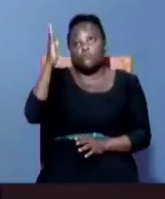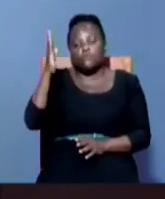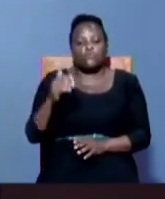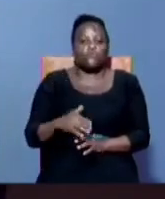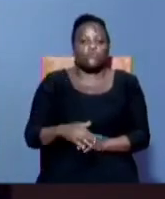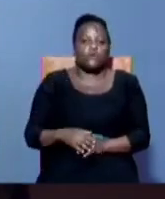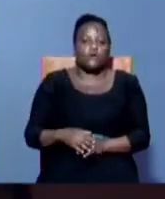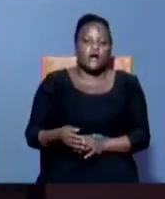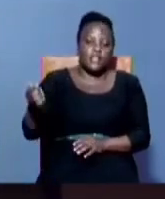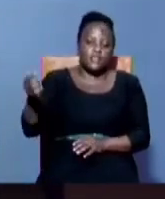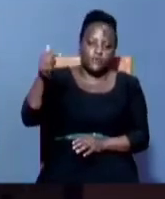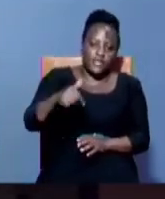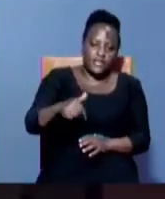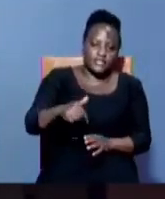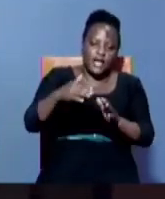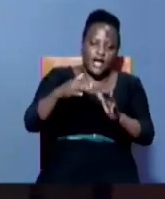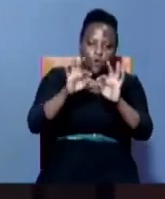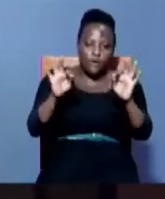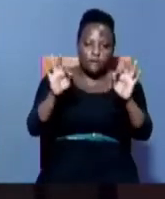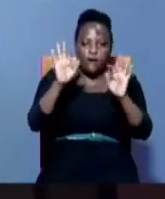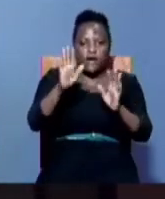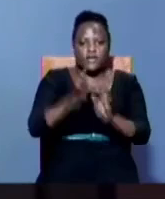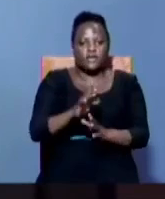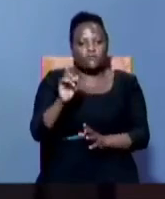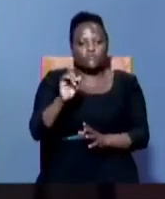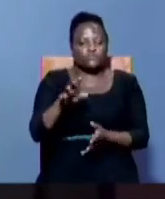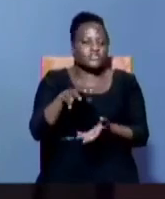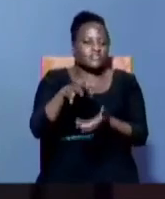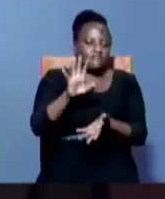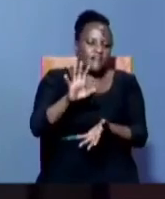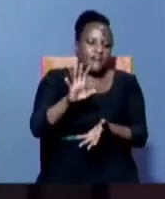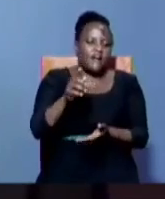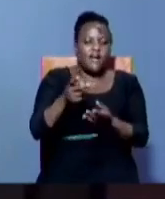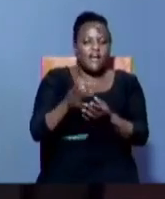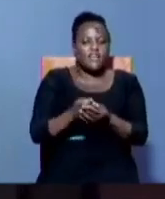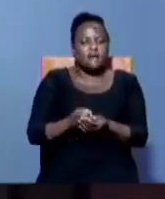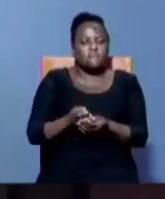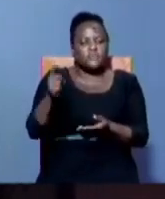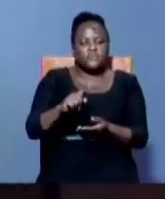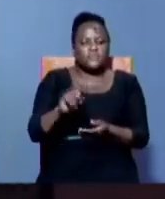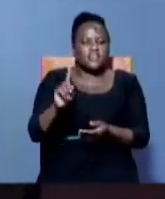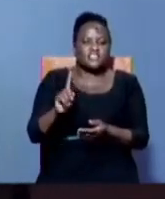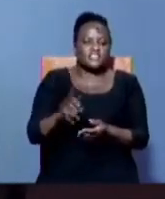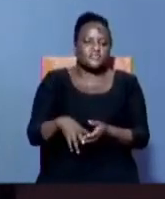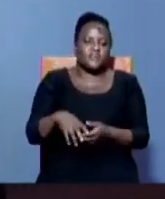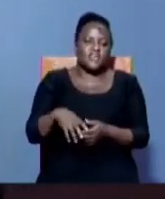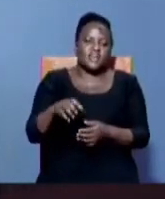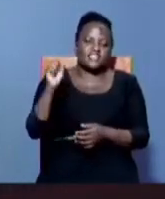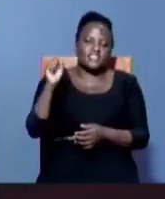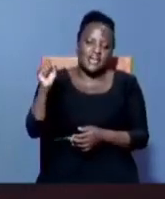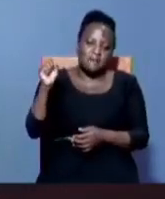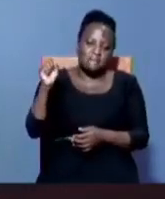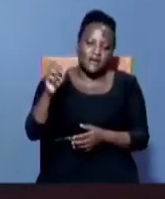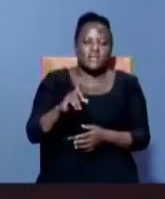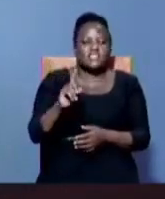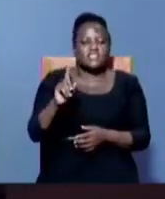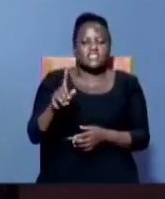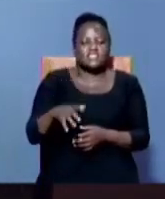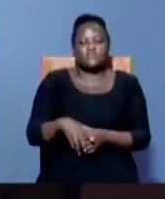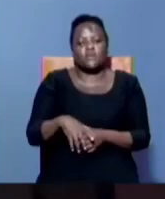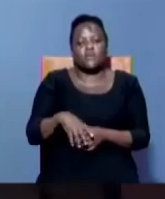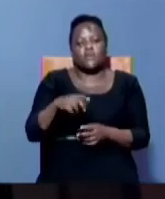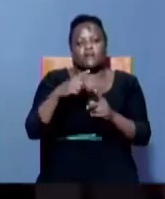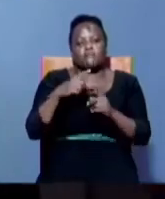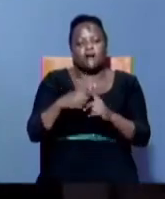wake kwa asiyestahili, damu iliyokuja sio ya Semba, sio ya Adija, sio ya Marwa, sio